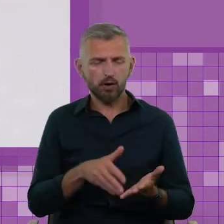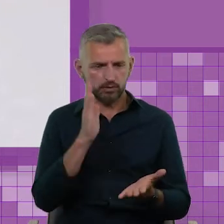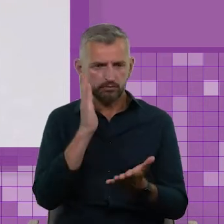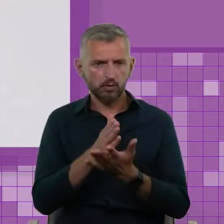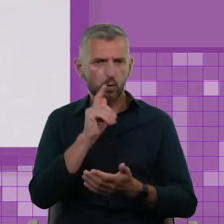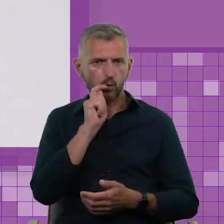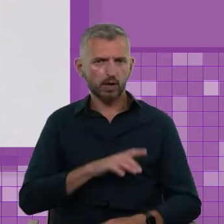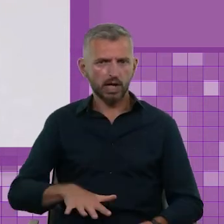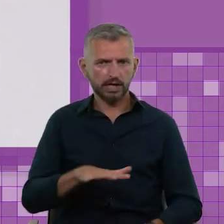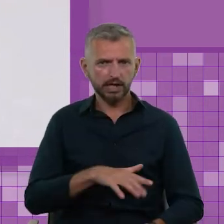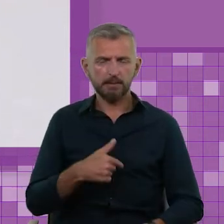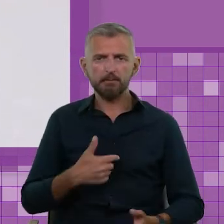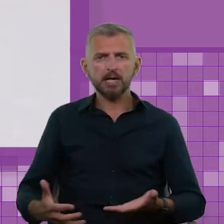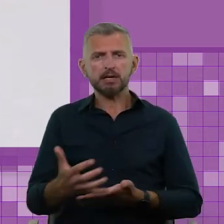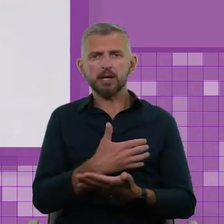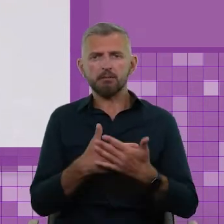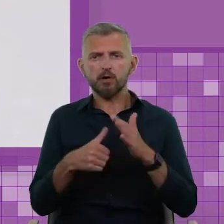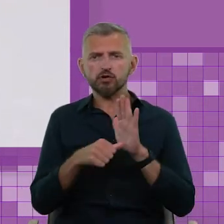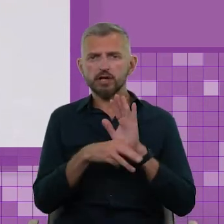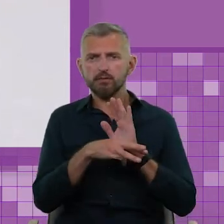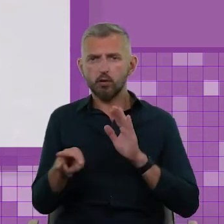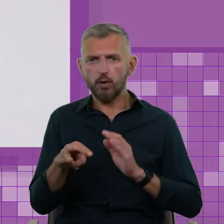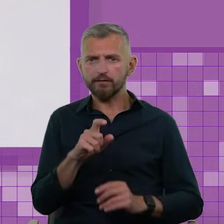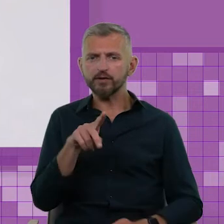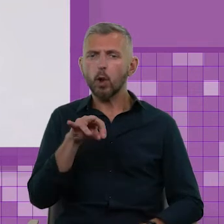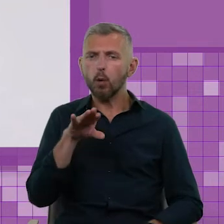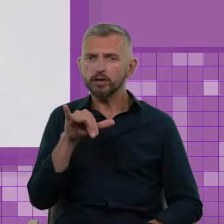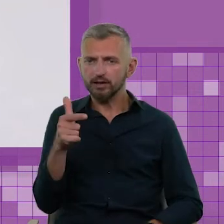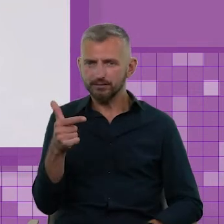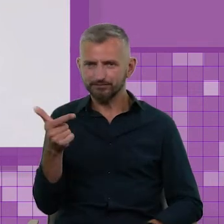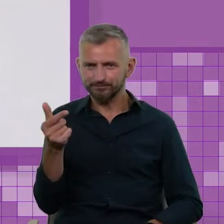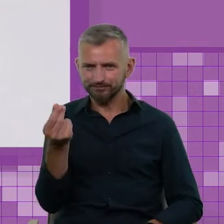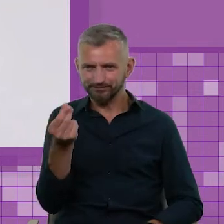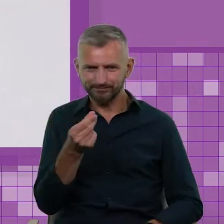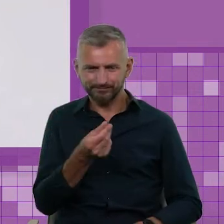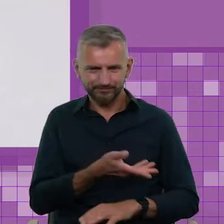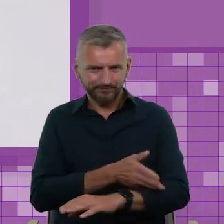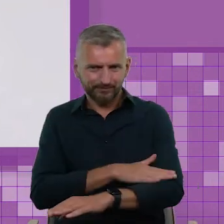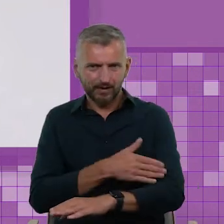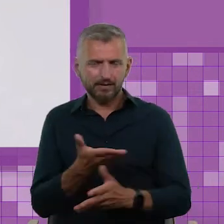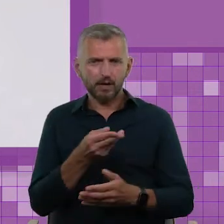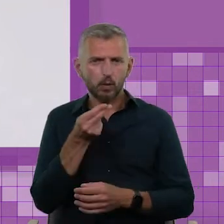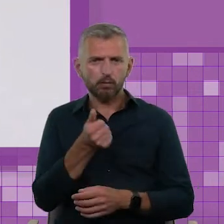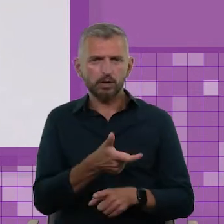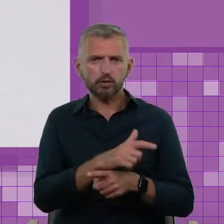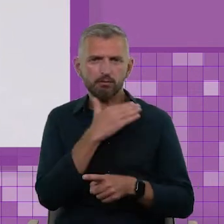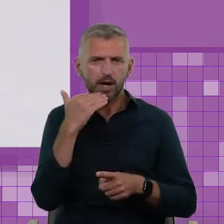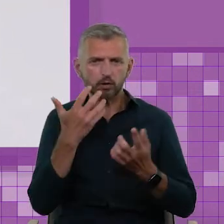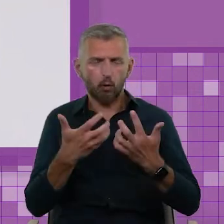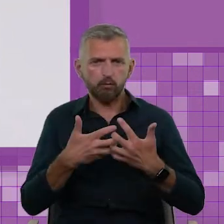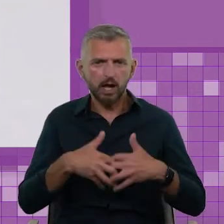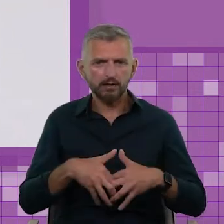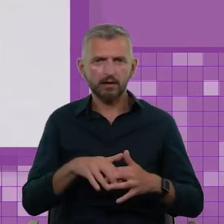безпосередньо Україні. Ми зібрали майже 6 мільйонів злотих, за які ми купили дуже багато обладнання